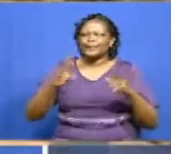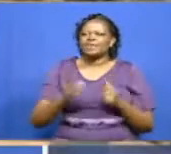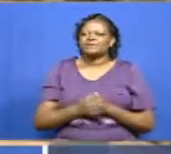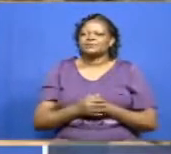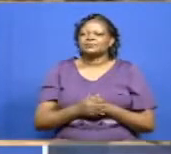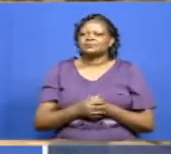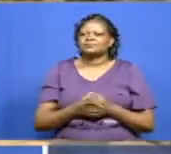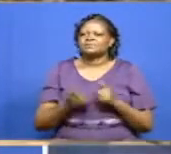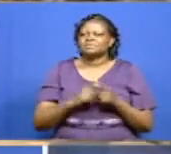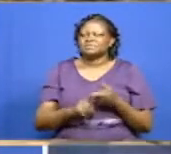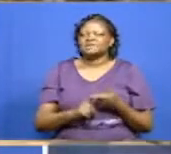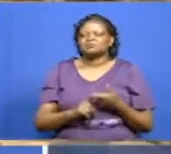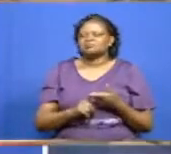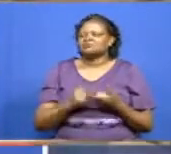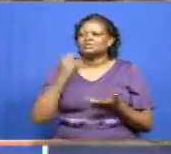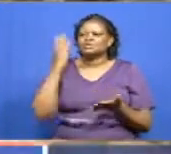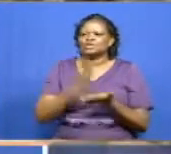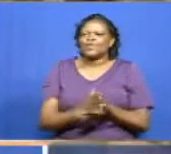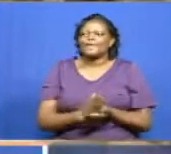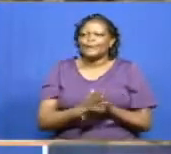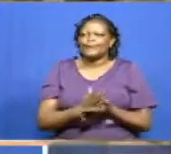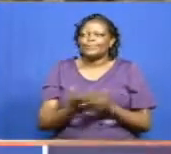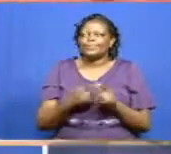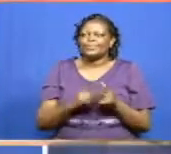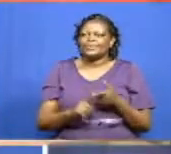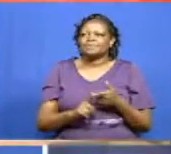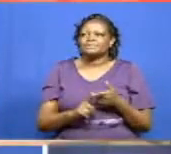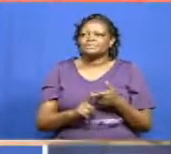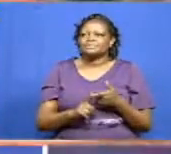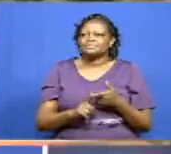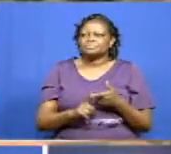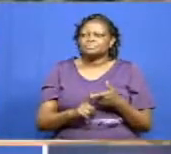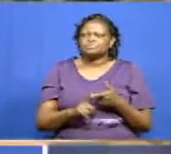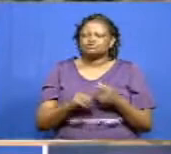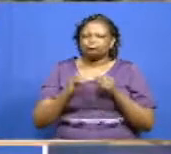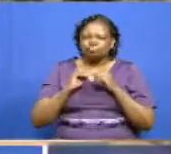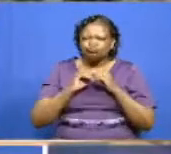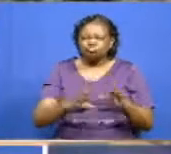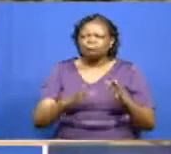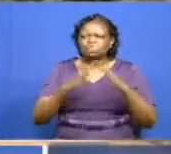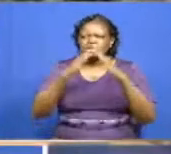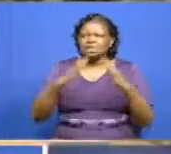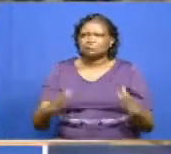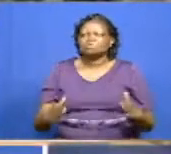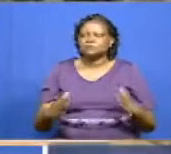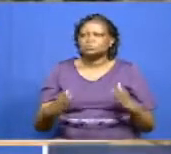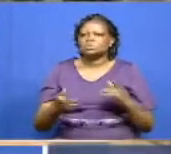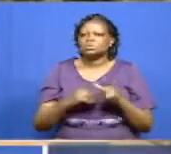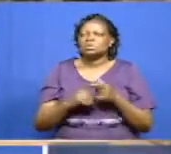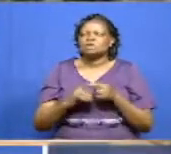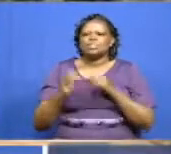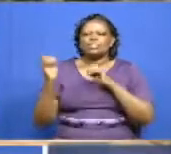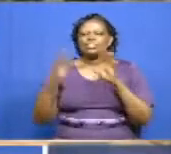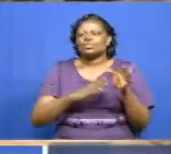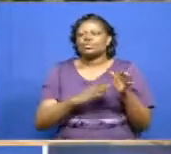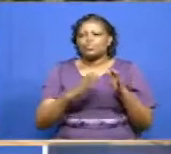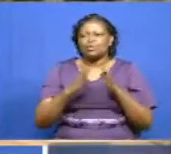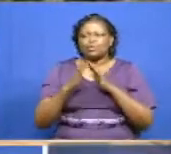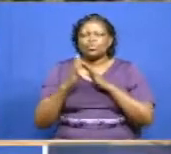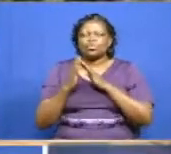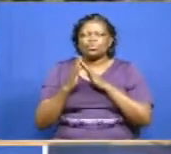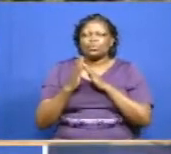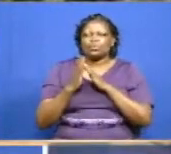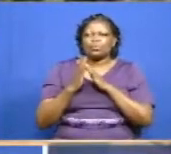kakata kabisa kuguru. Sasa walimtoa, wakamuingiza kwa nyumba, wakamuweka kwa bathroom.